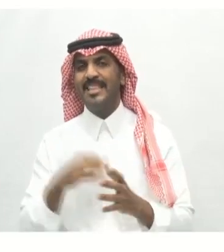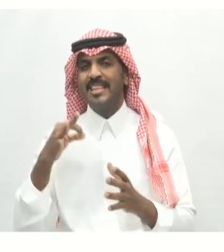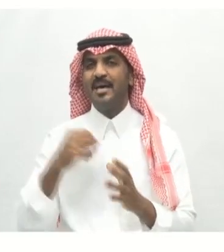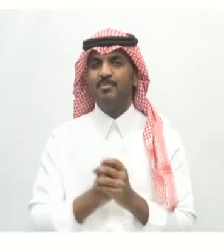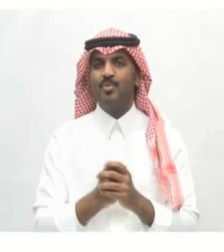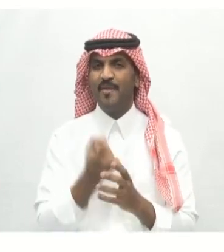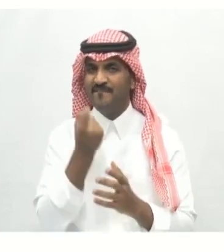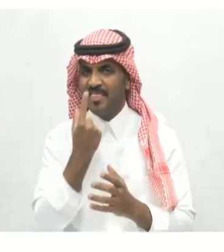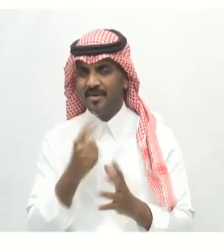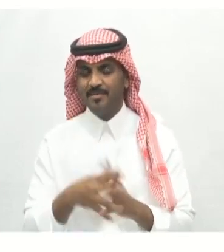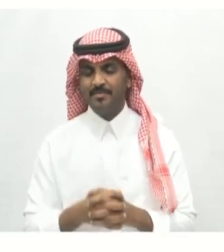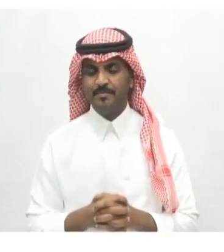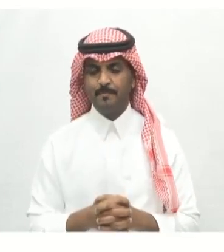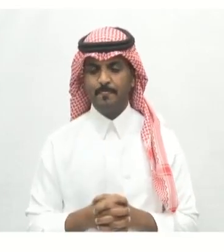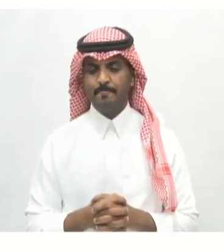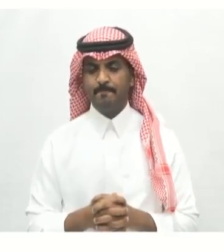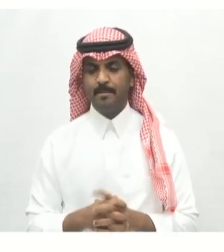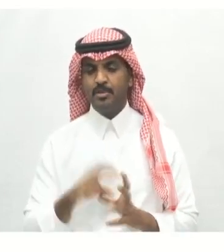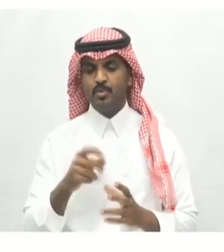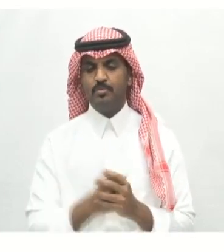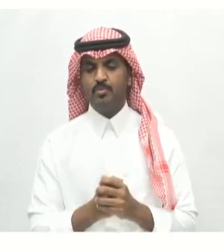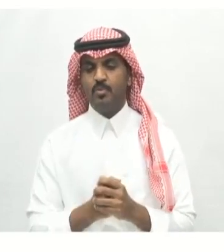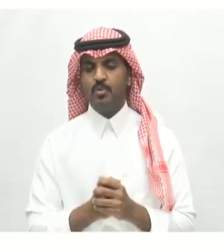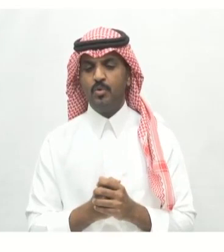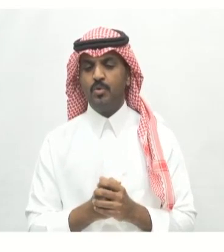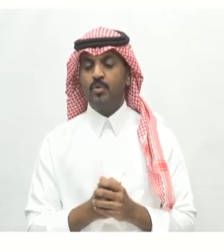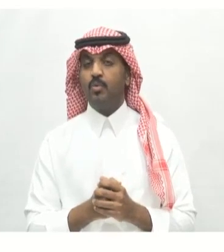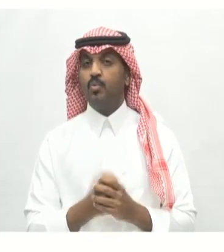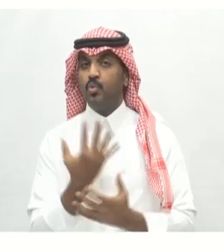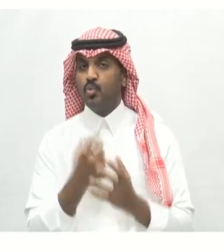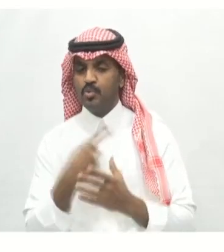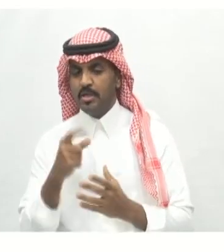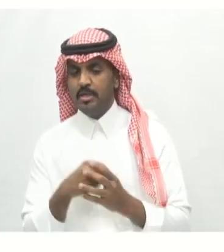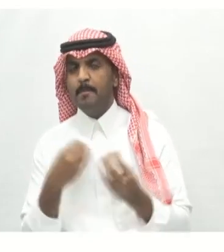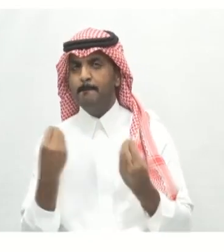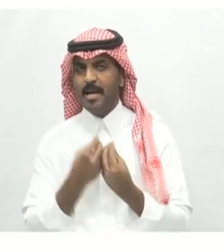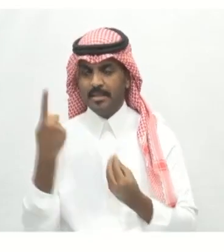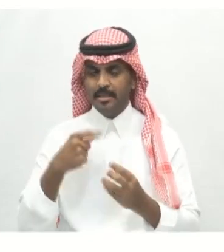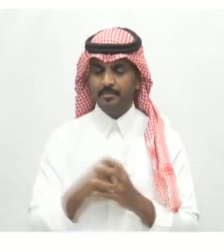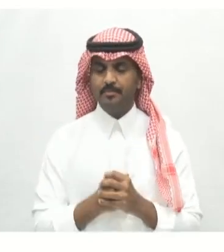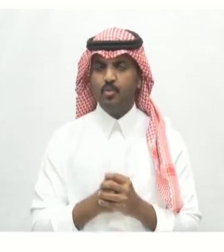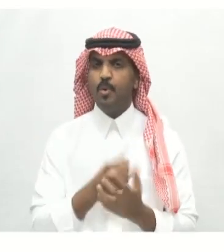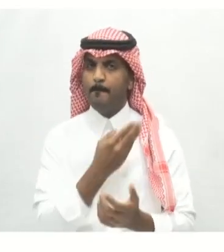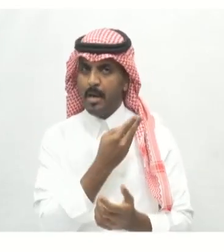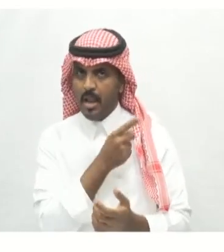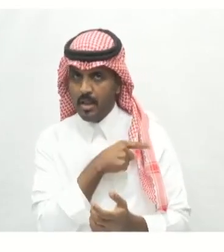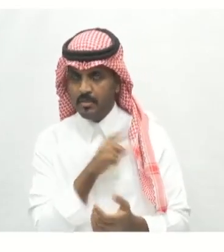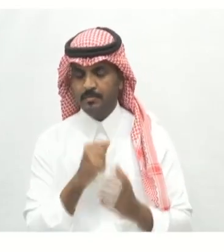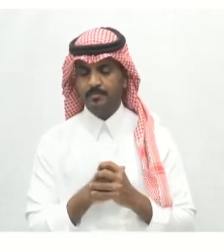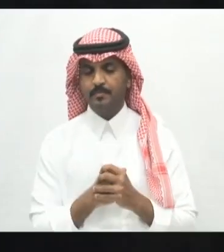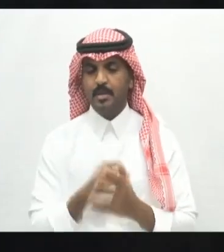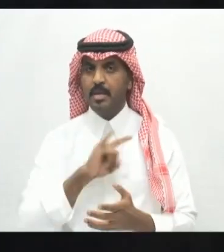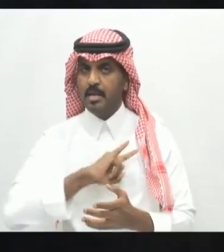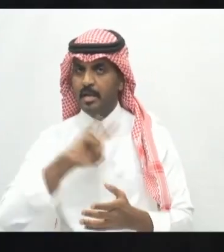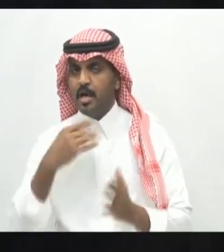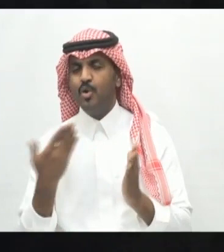والفضه ما الجواب الجواب هنا وضوءه صحيح مع التحريم ومع الاثم لان النهي